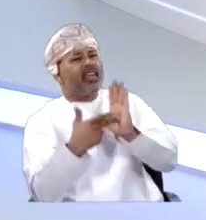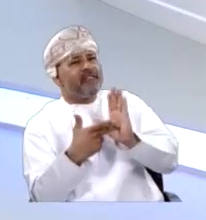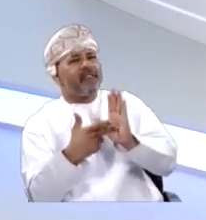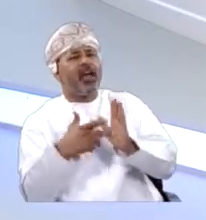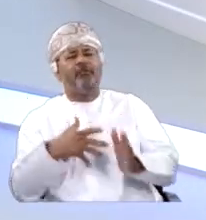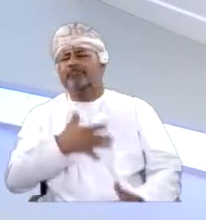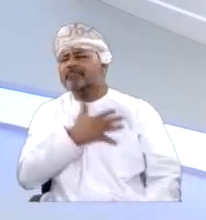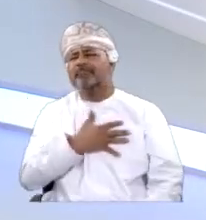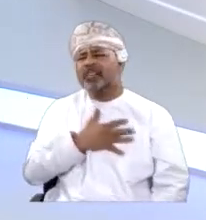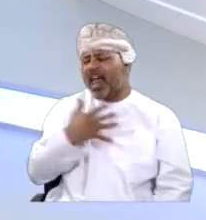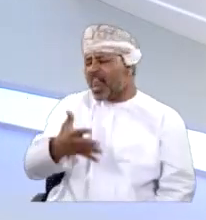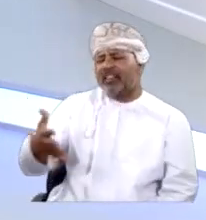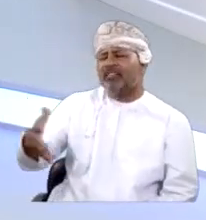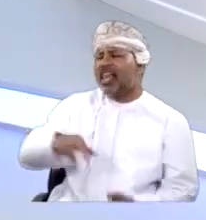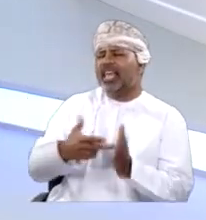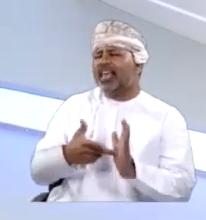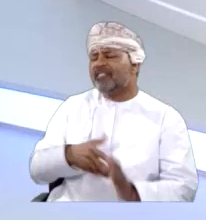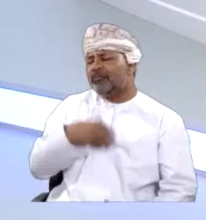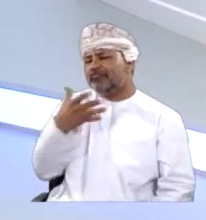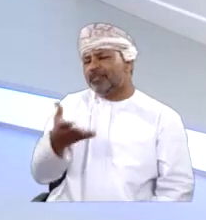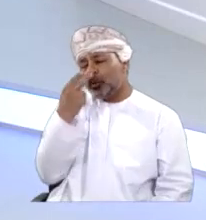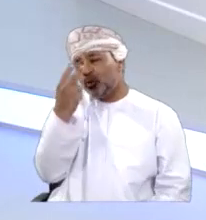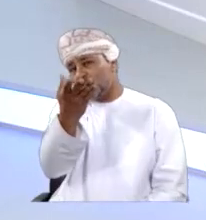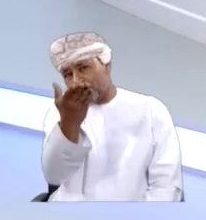انطباعات وآراء الأطفال، نتابع.